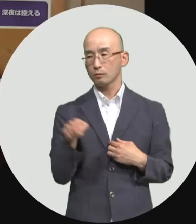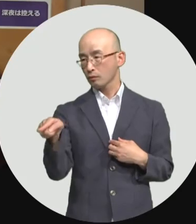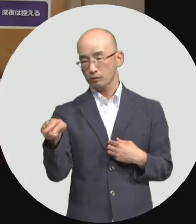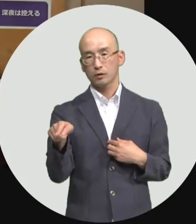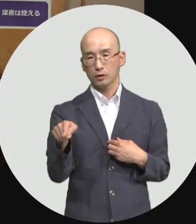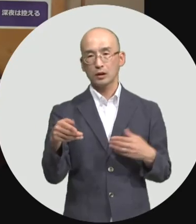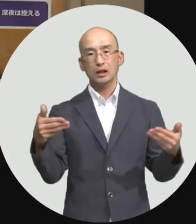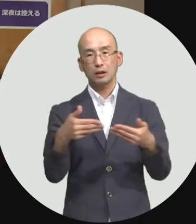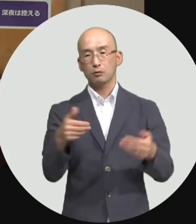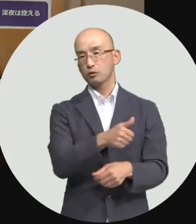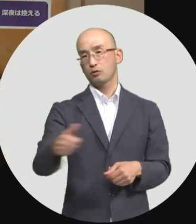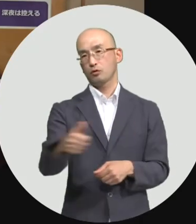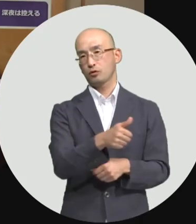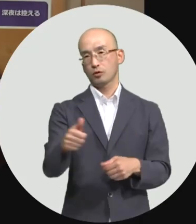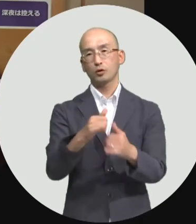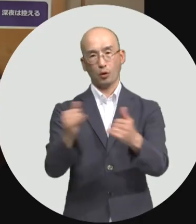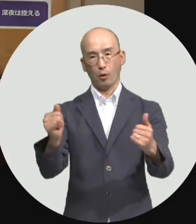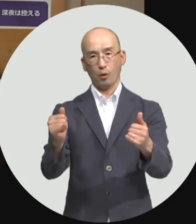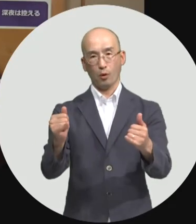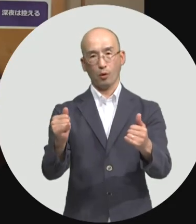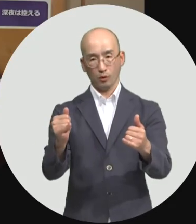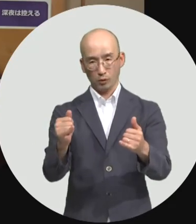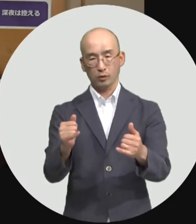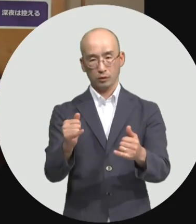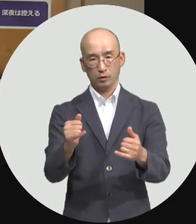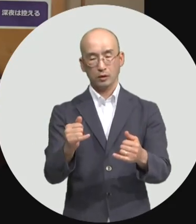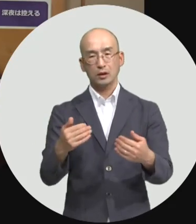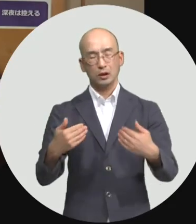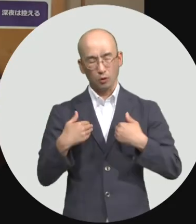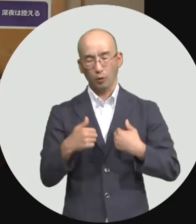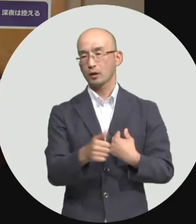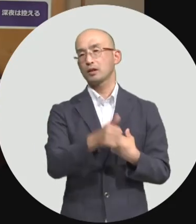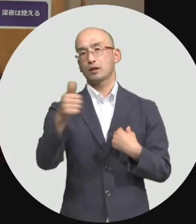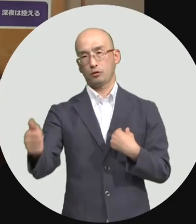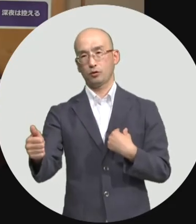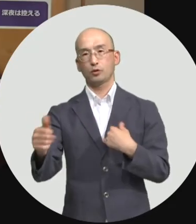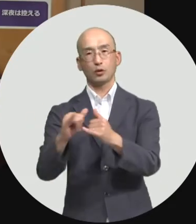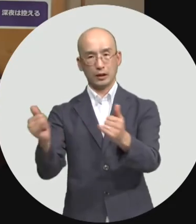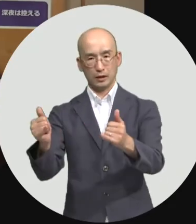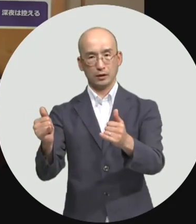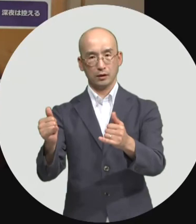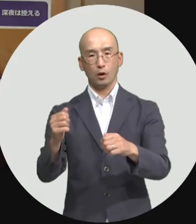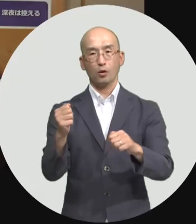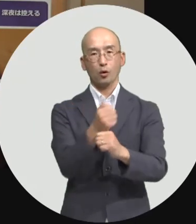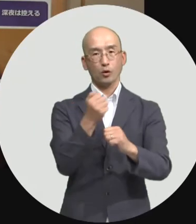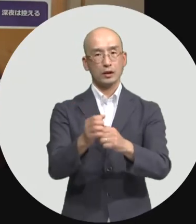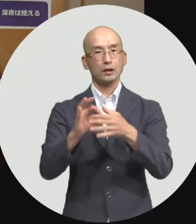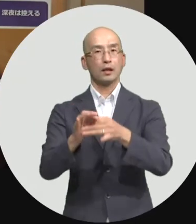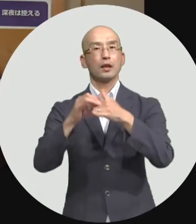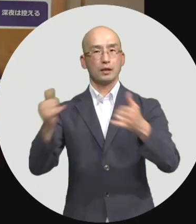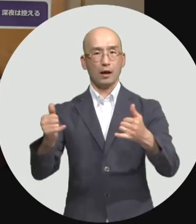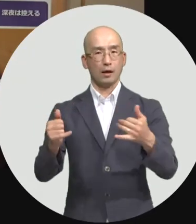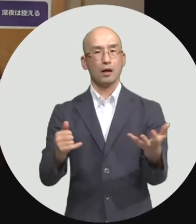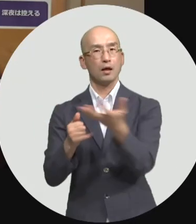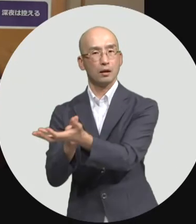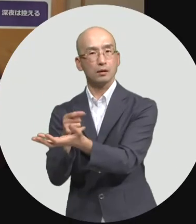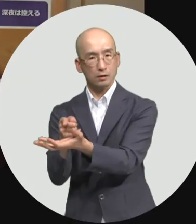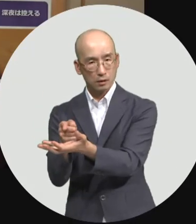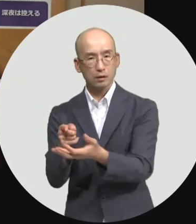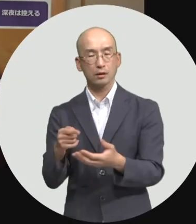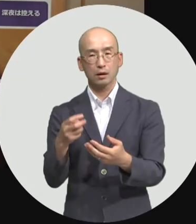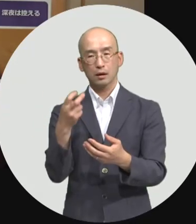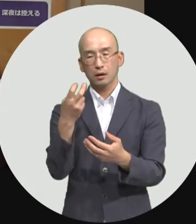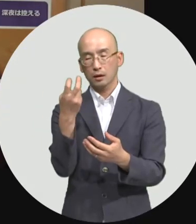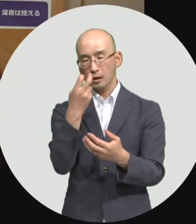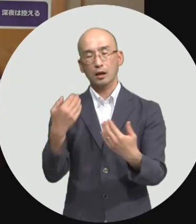方、それから通信所に出入りをされている方、それから工事関係者など、まあ、検査の必要な住民